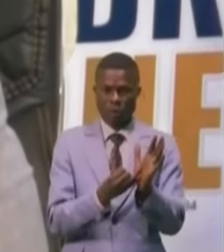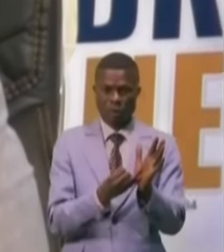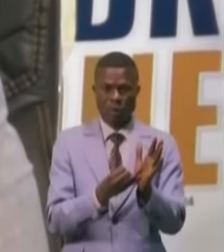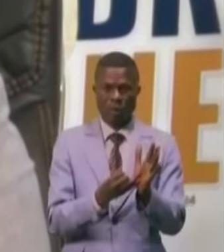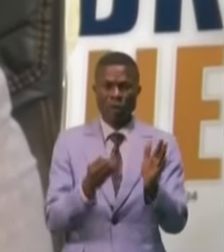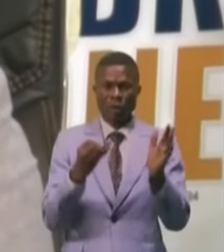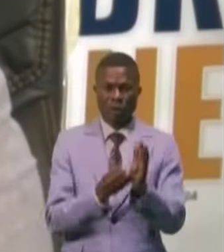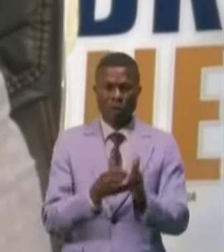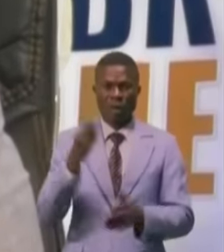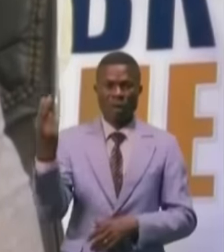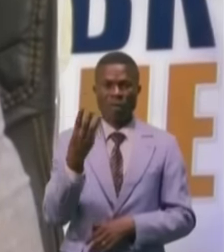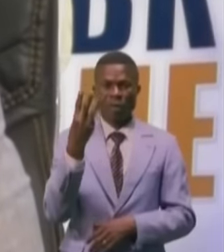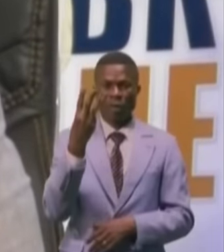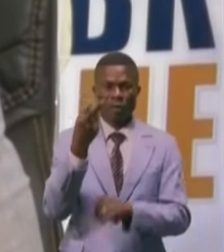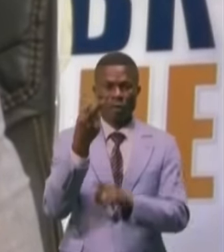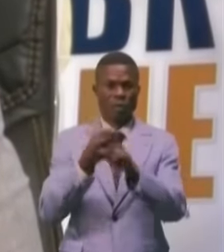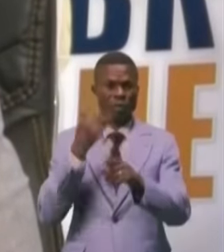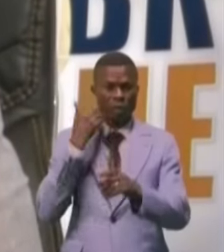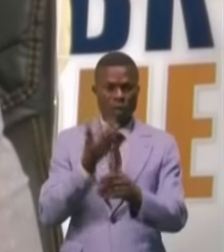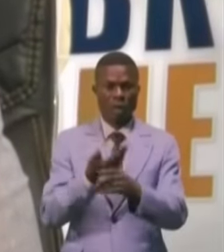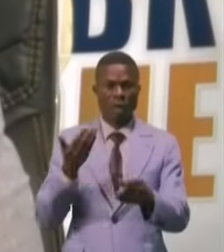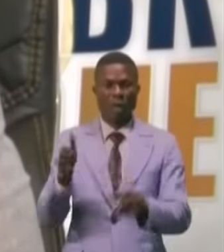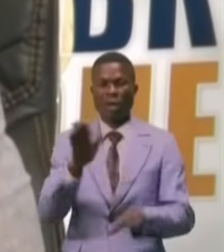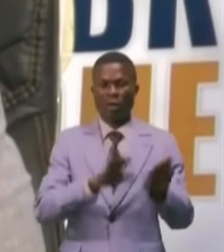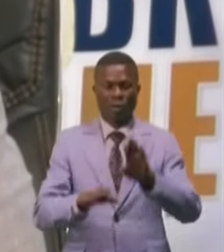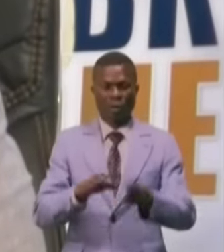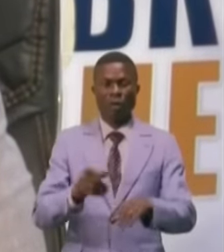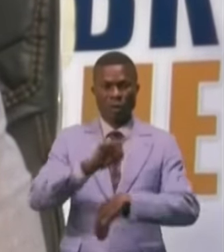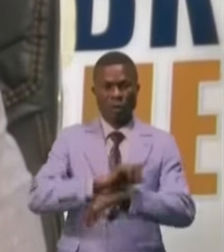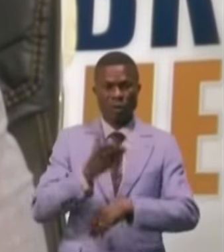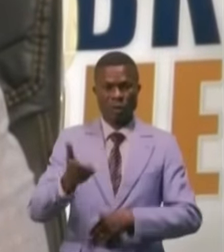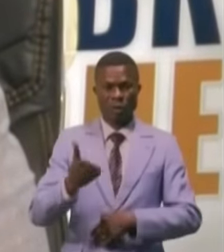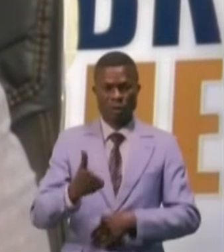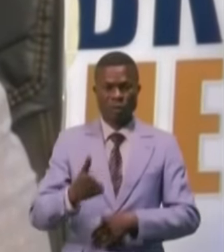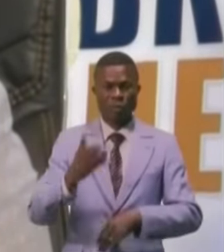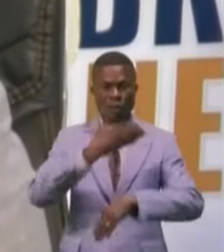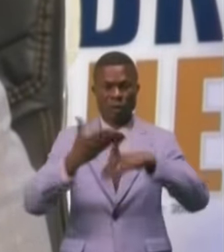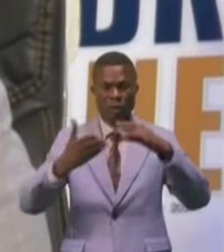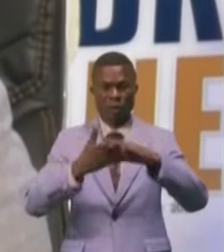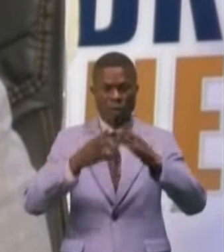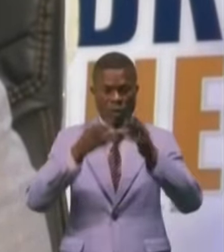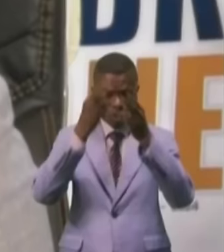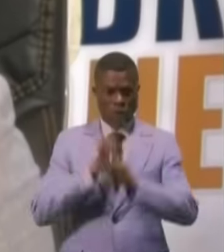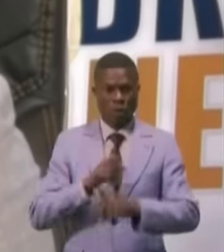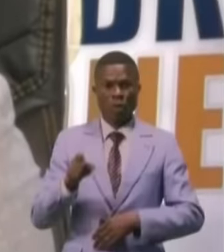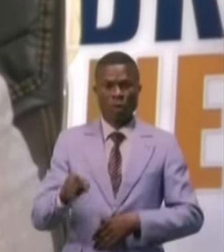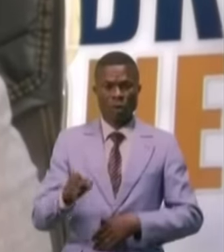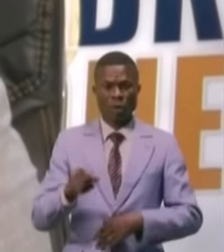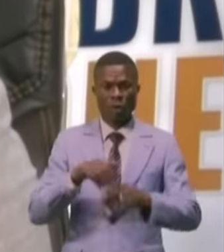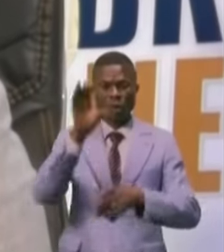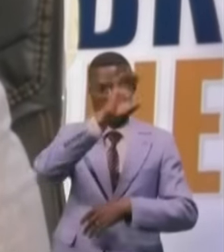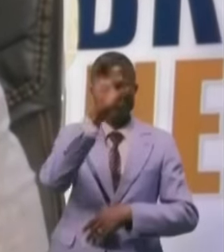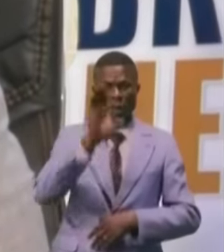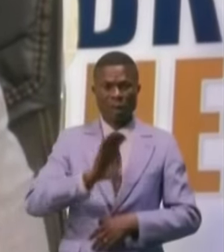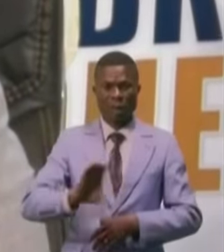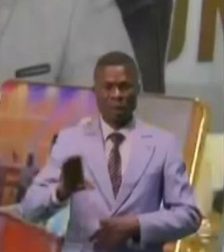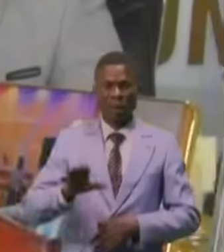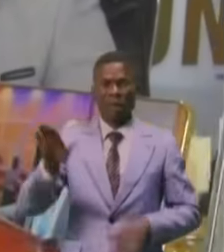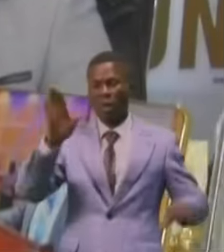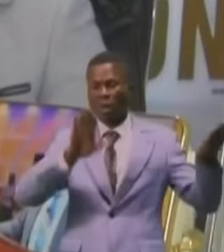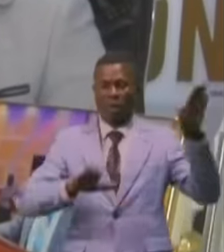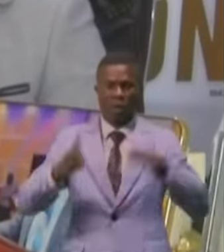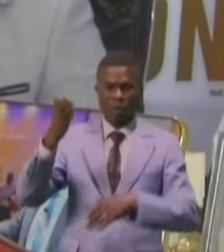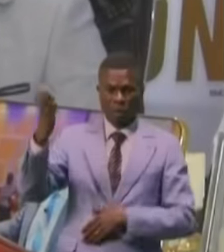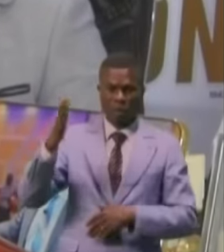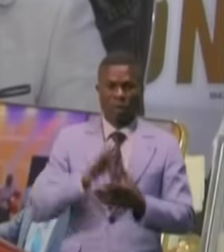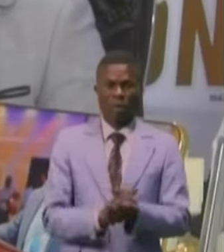dimanche 23 juin, avant la mise en terre le même jour au mausolée construit à son honneur dans la commune de Lancele.